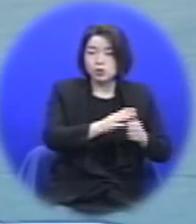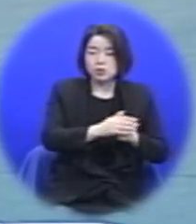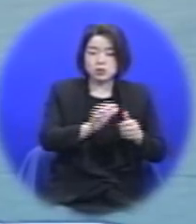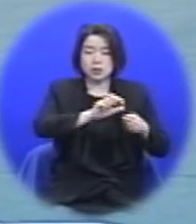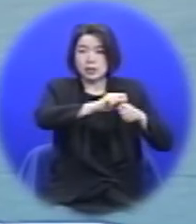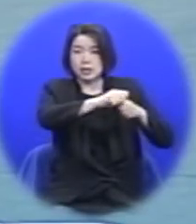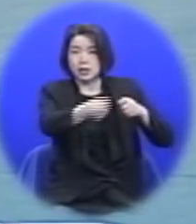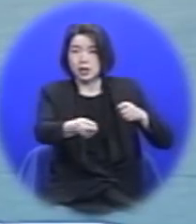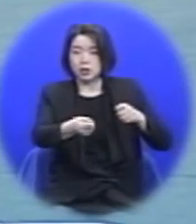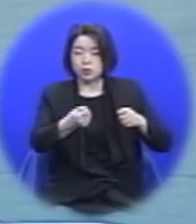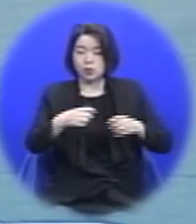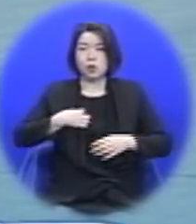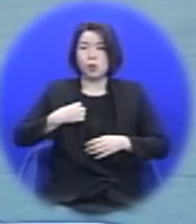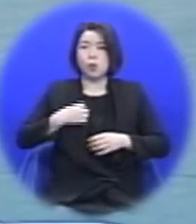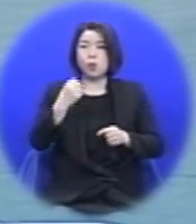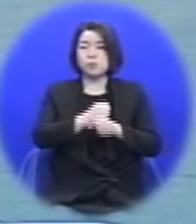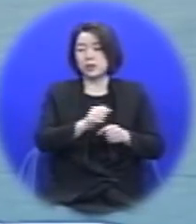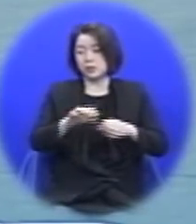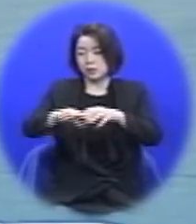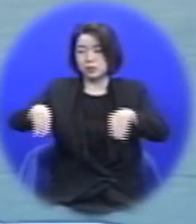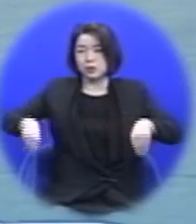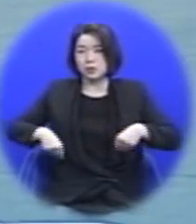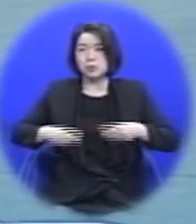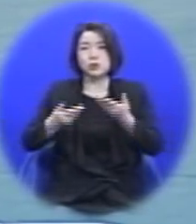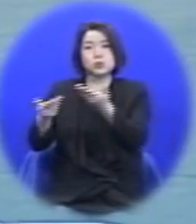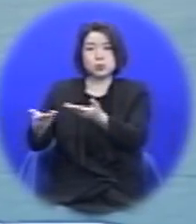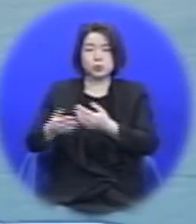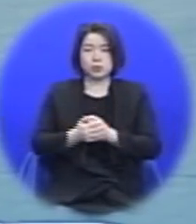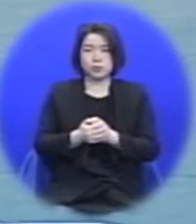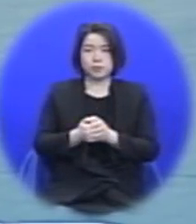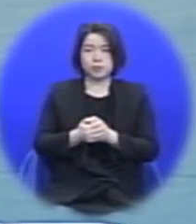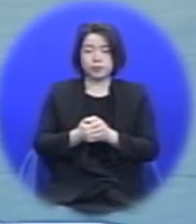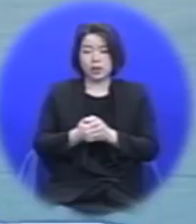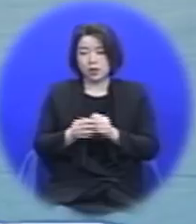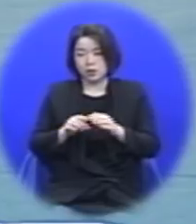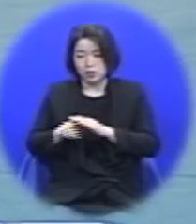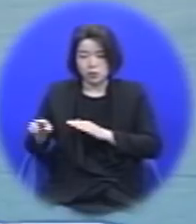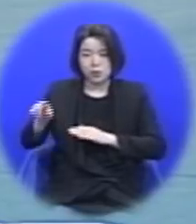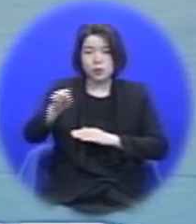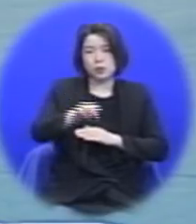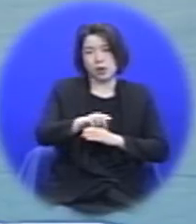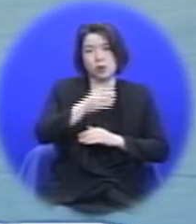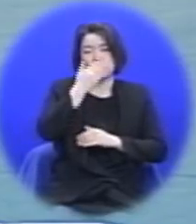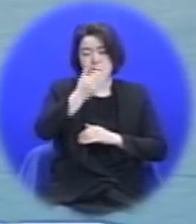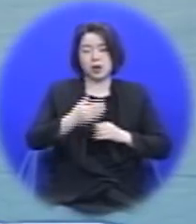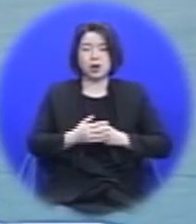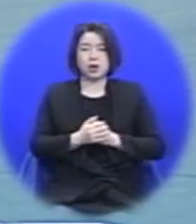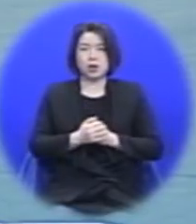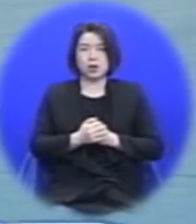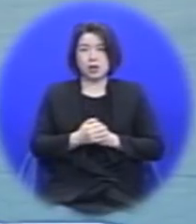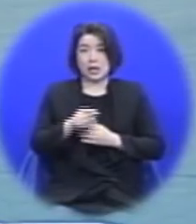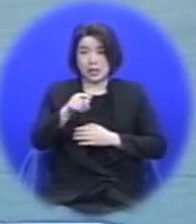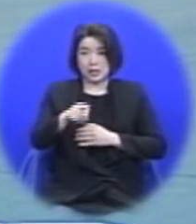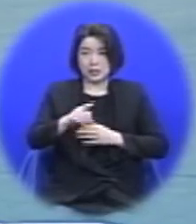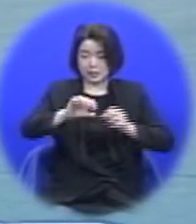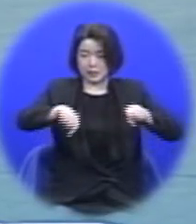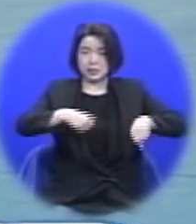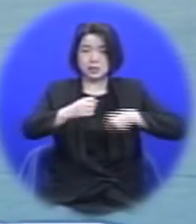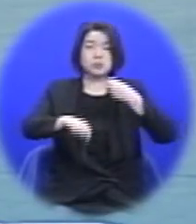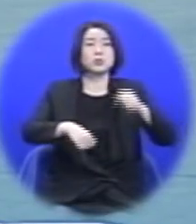해 입혔다고 그랬습니다. 그래서 겨우 나올 수가 있었던 거죠. 이 짐승